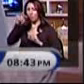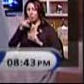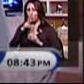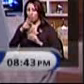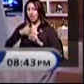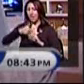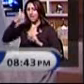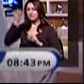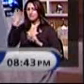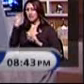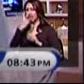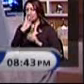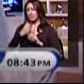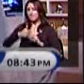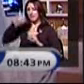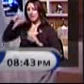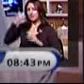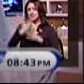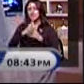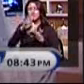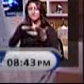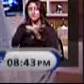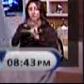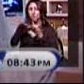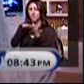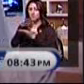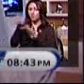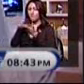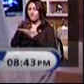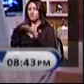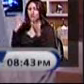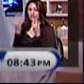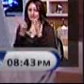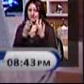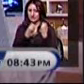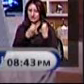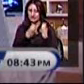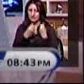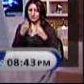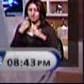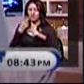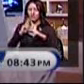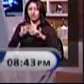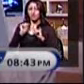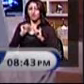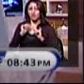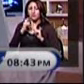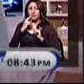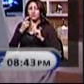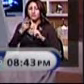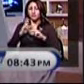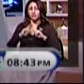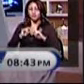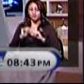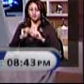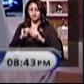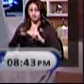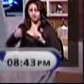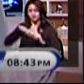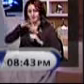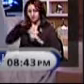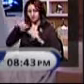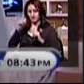خلال العامين اللي فاتوا اتعمل كل شيء بحيث ان الذين صنعوا الثورة لا يصلون الى الحكم، لانه لن